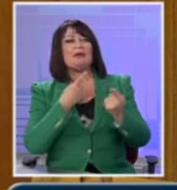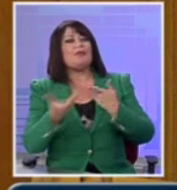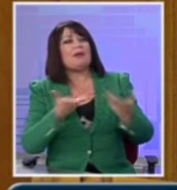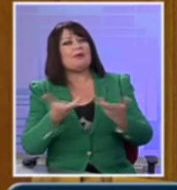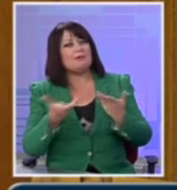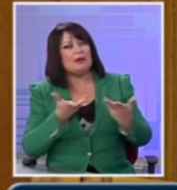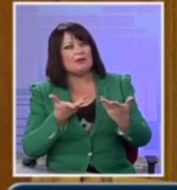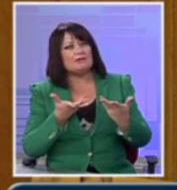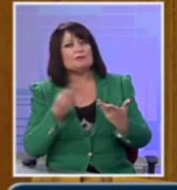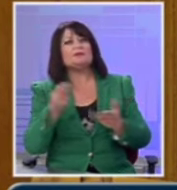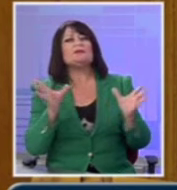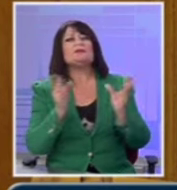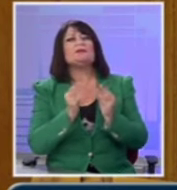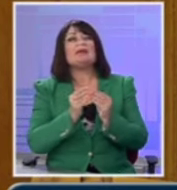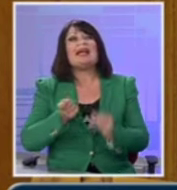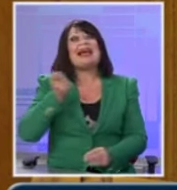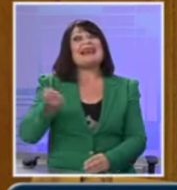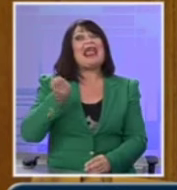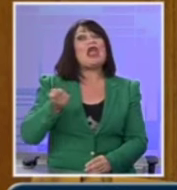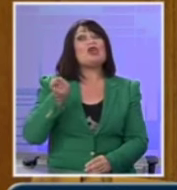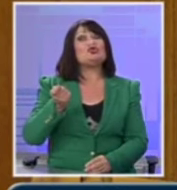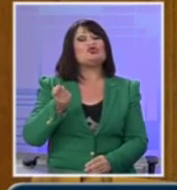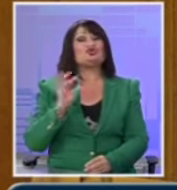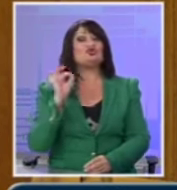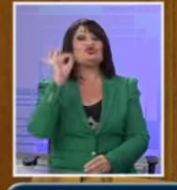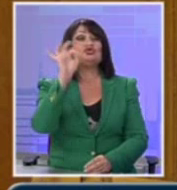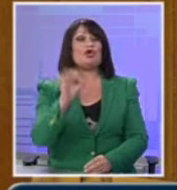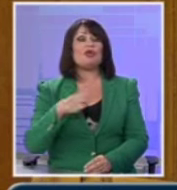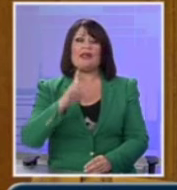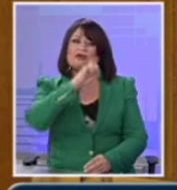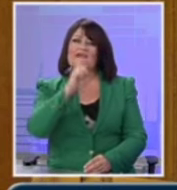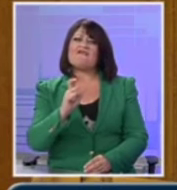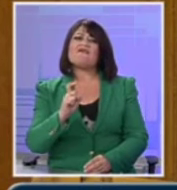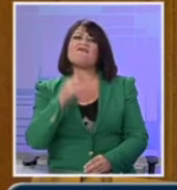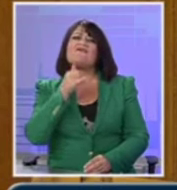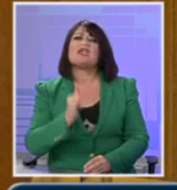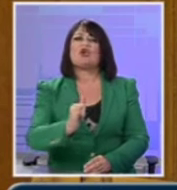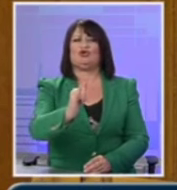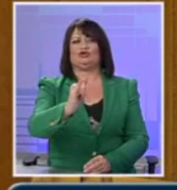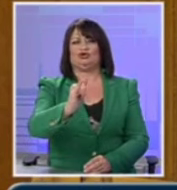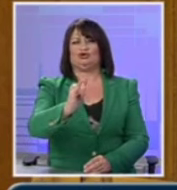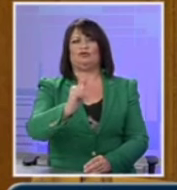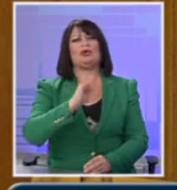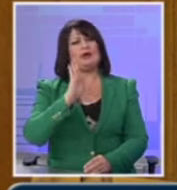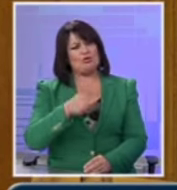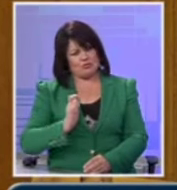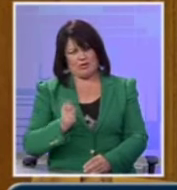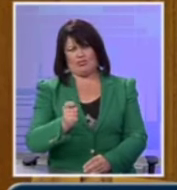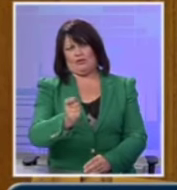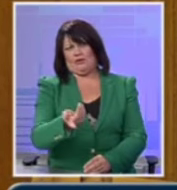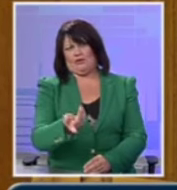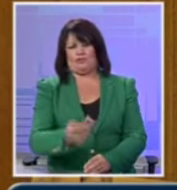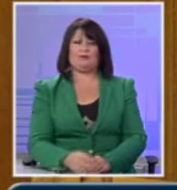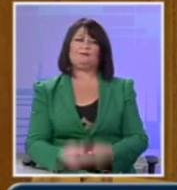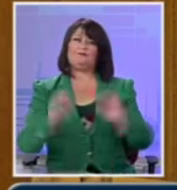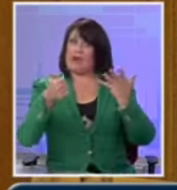διαπραγμάτευση για το δημόσιο χρέος με στόχο τη μακροχρόνια βιωσιμότητα και εξυπηρετησιμότητά του.